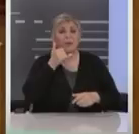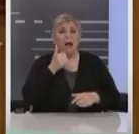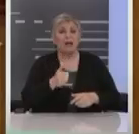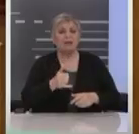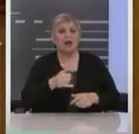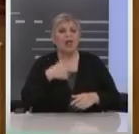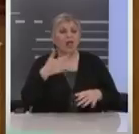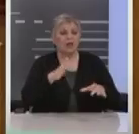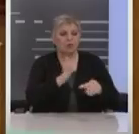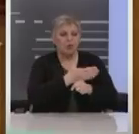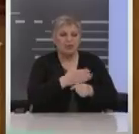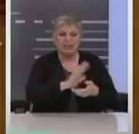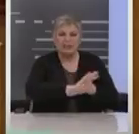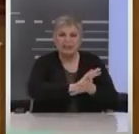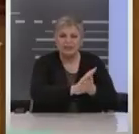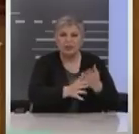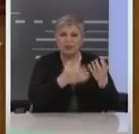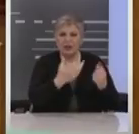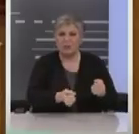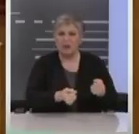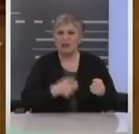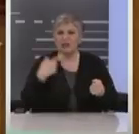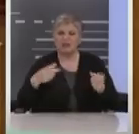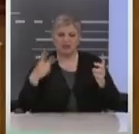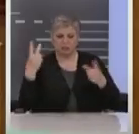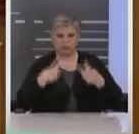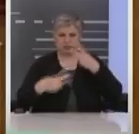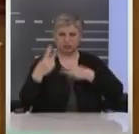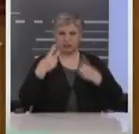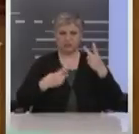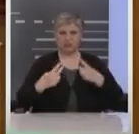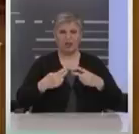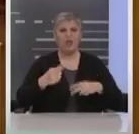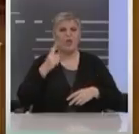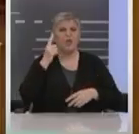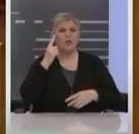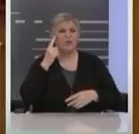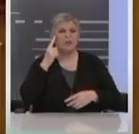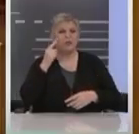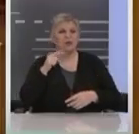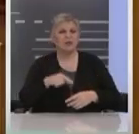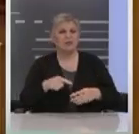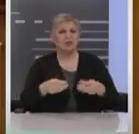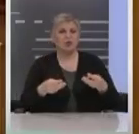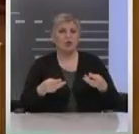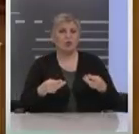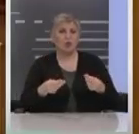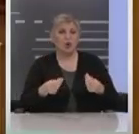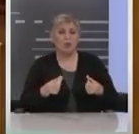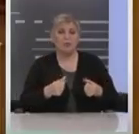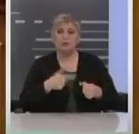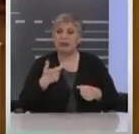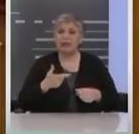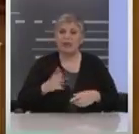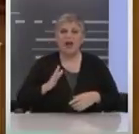στην καταστροφή, νομίζω ότι τελικά είναι κάτι το οποίο η πλειοψηφία των πολιτών, αυτή την